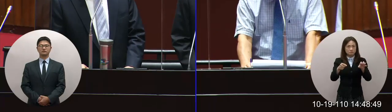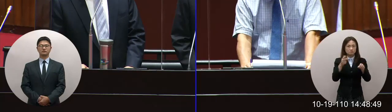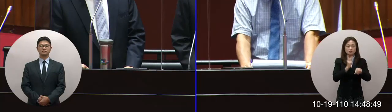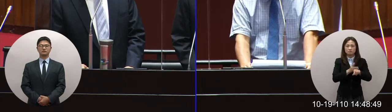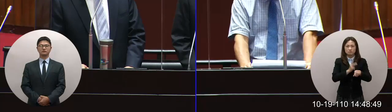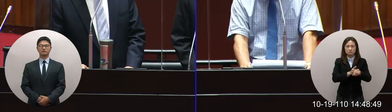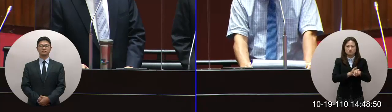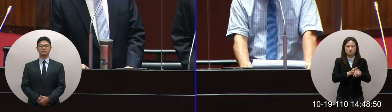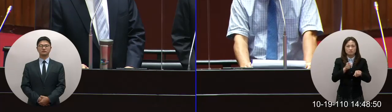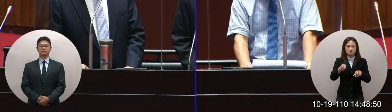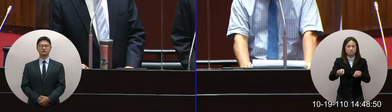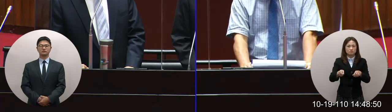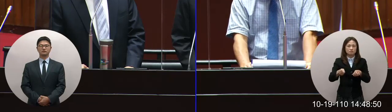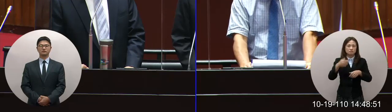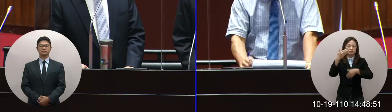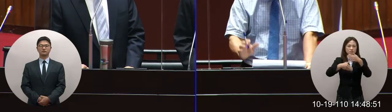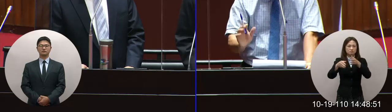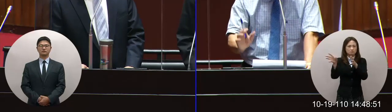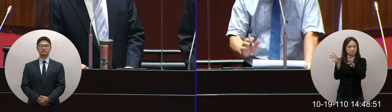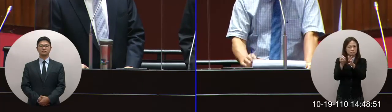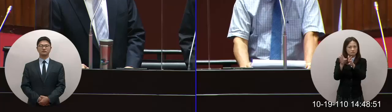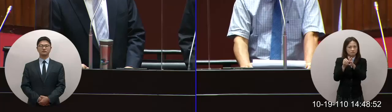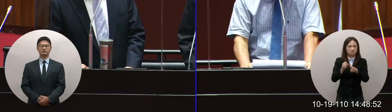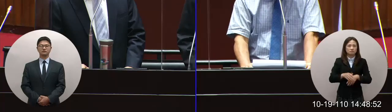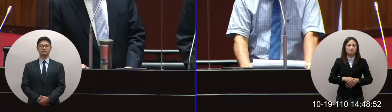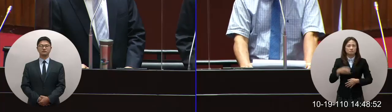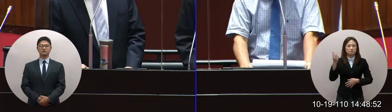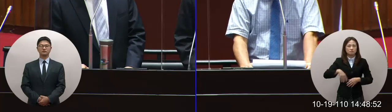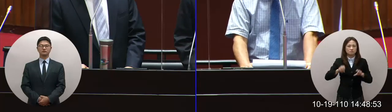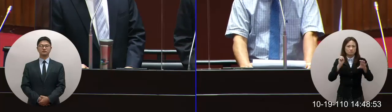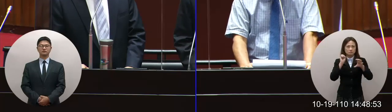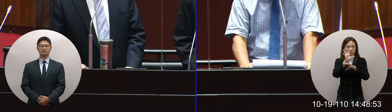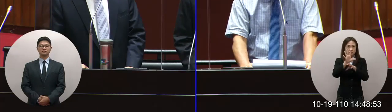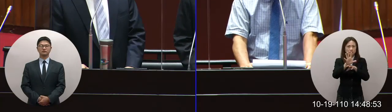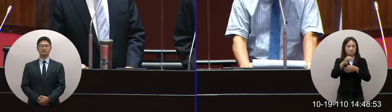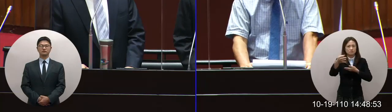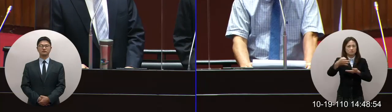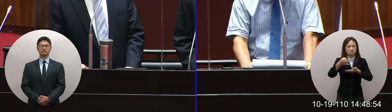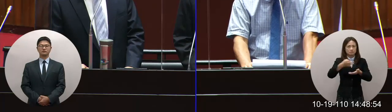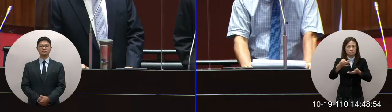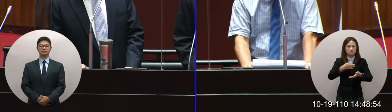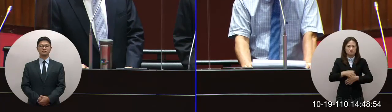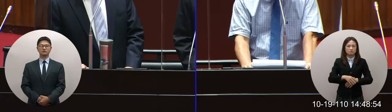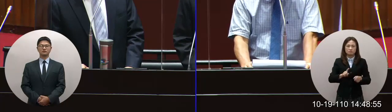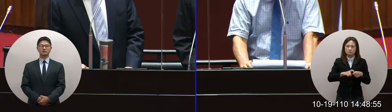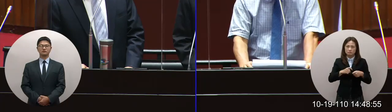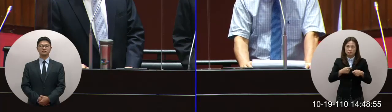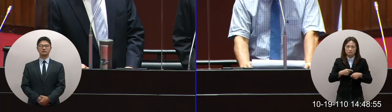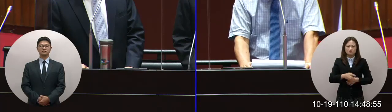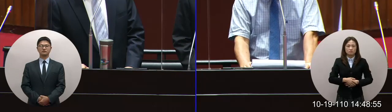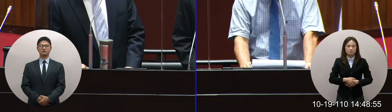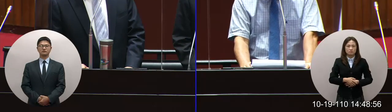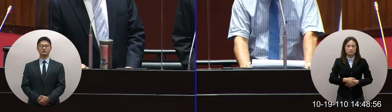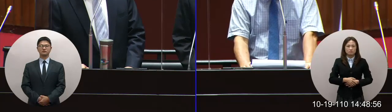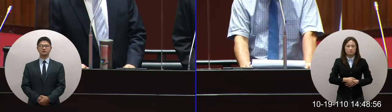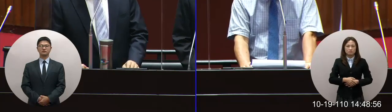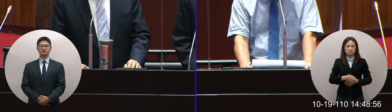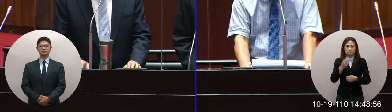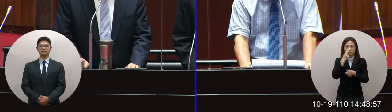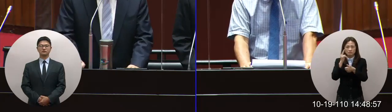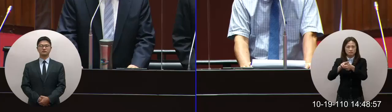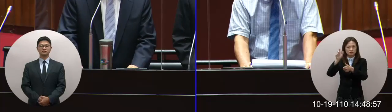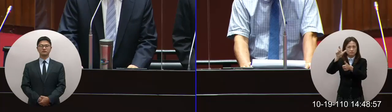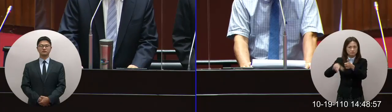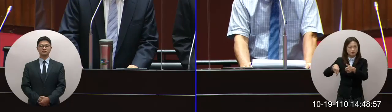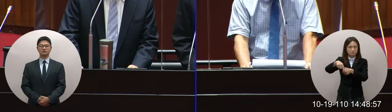名人色情的影片，然后来上网换售，那受害者多达100